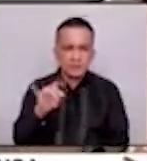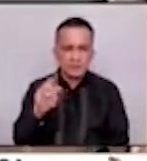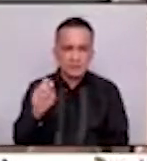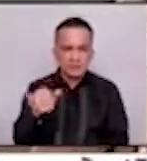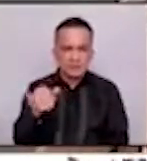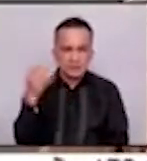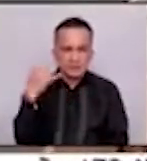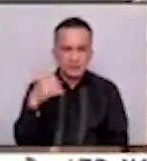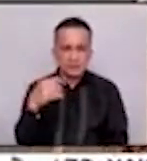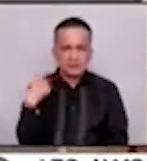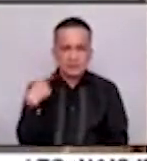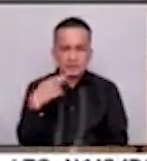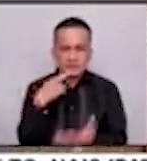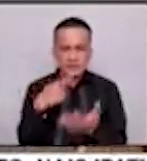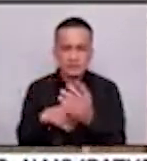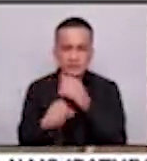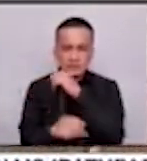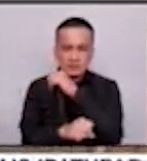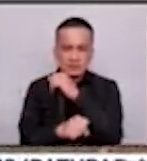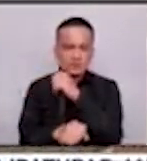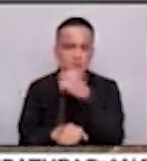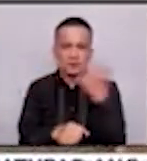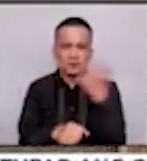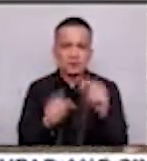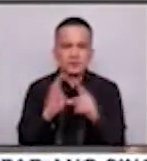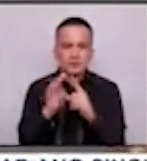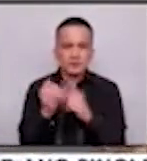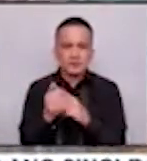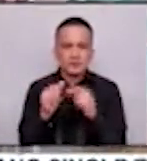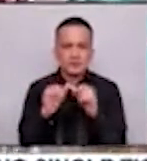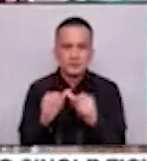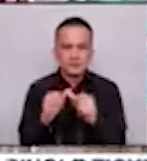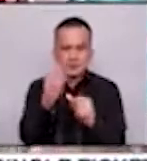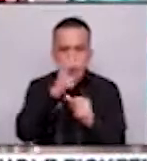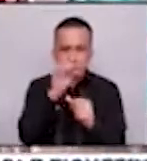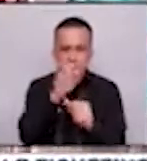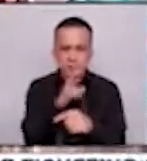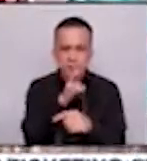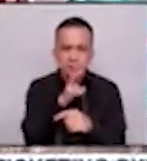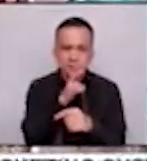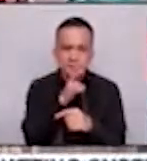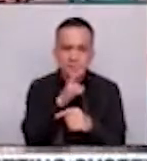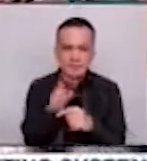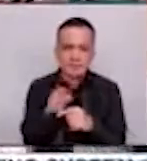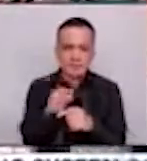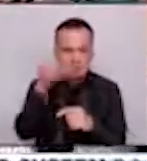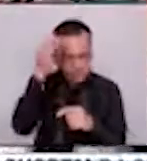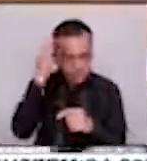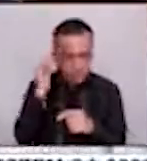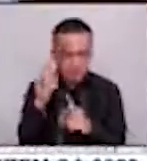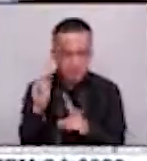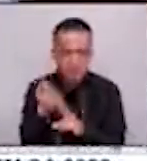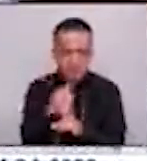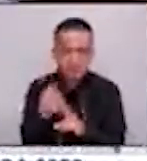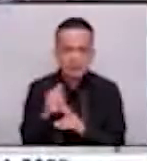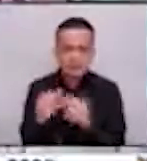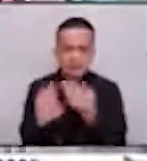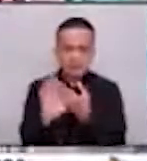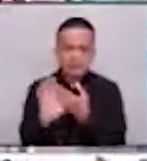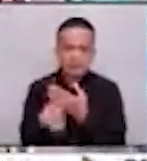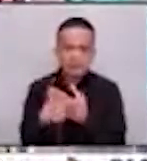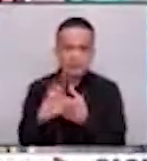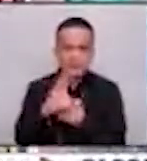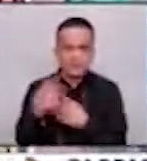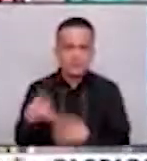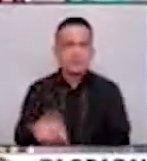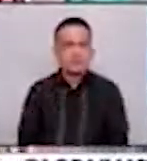may record ng pagnanakaw sa ibang barangay. Patuloy pang hinahanap ang sospek habang nakikiusap naman ang biktima na ibalik na ang cellphone